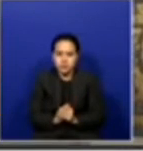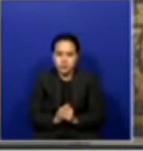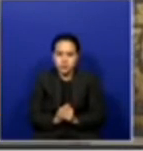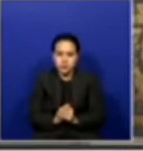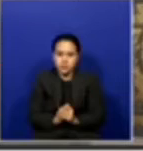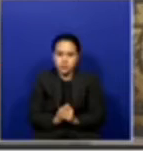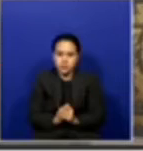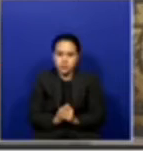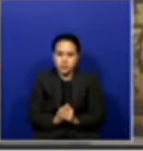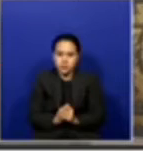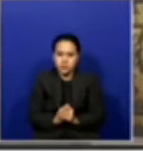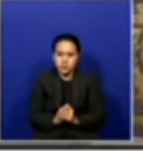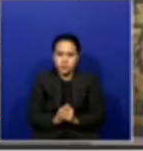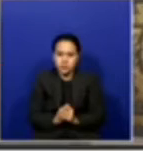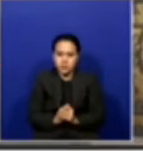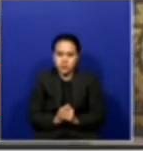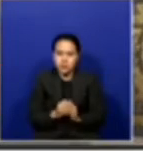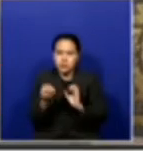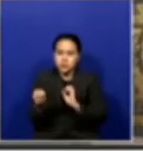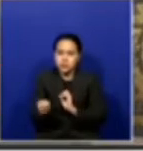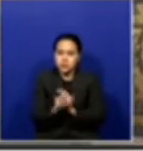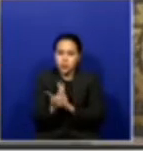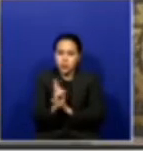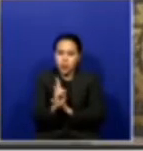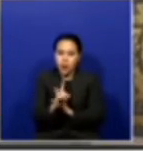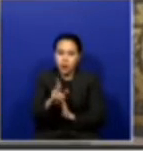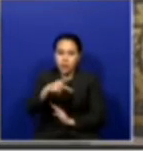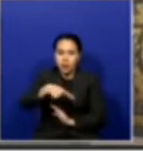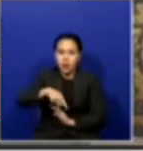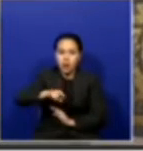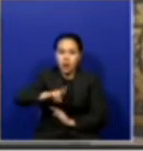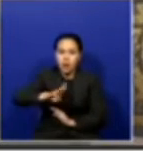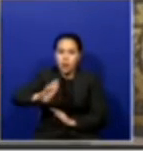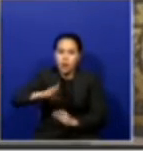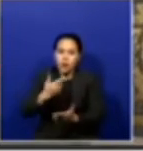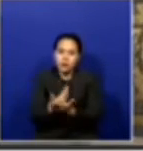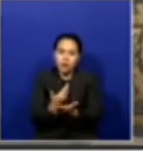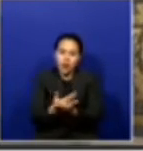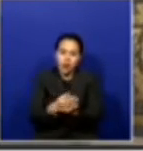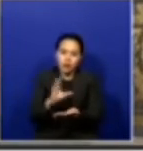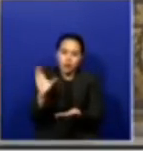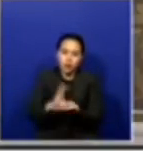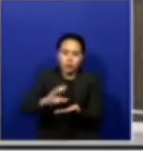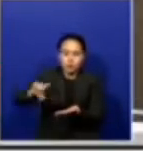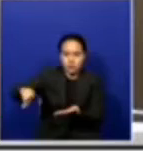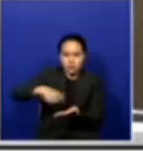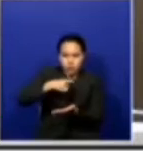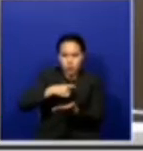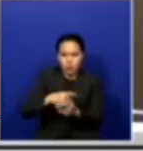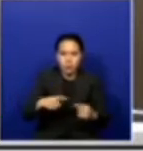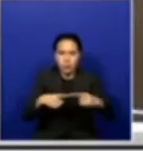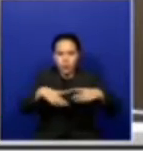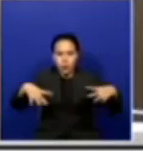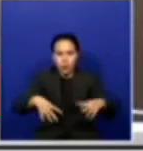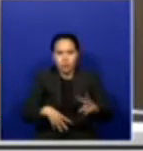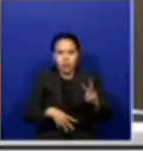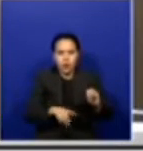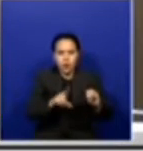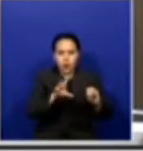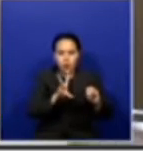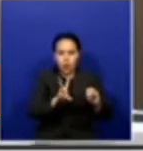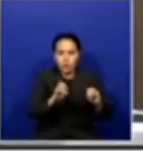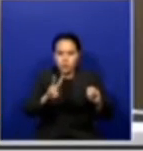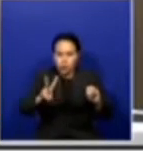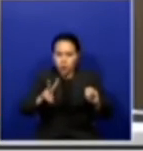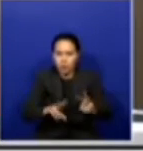ซึ่งส่งผลให้พรบ.โอนงบประมาณเนี่ยนะฮะขัดหรือแย้งกับมาตรา62และมาตรา140ของรัฐ